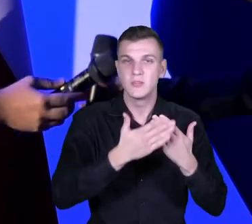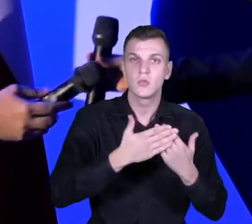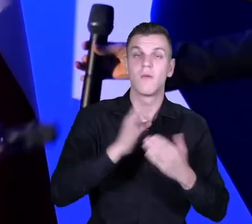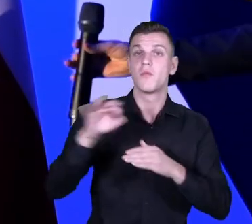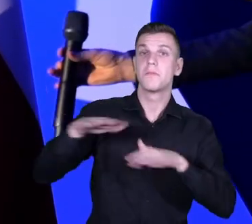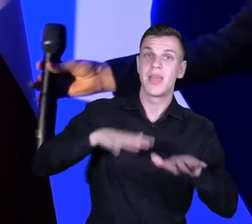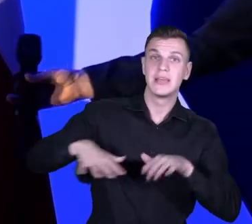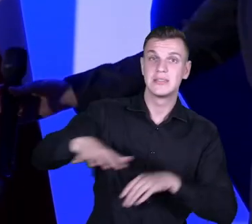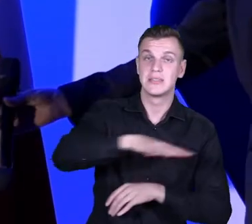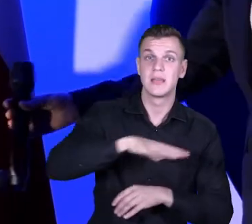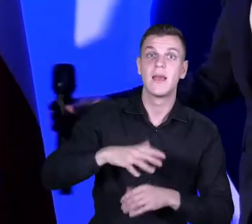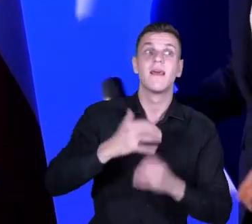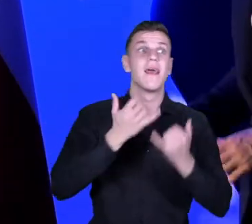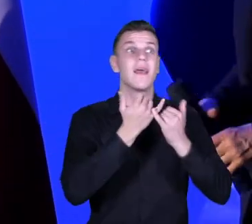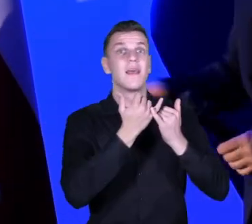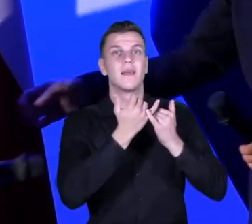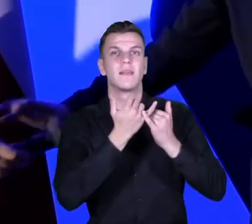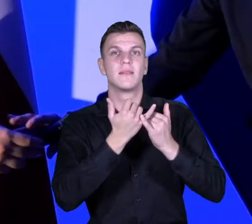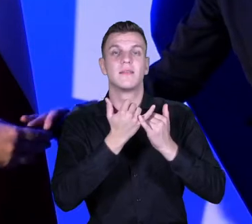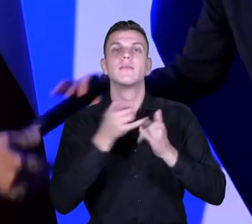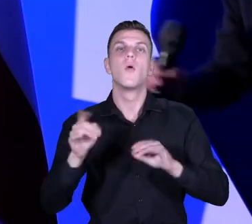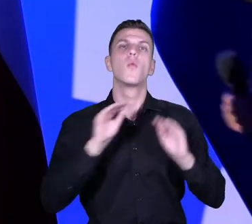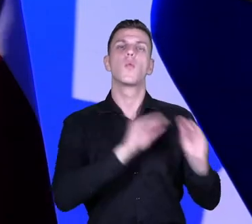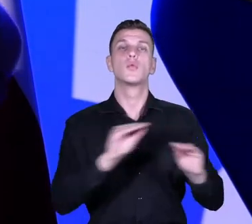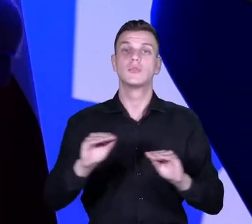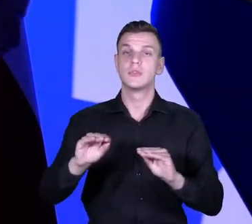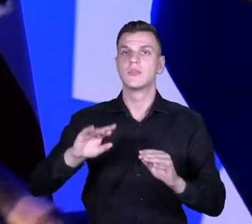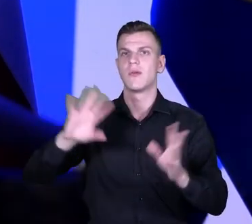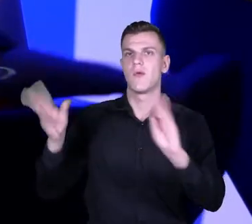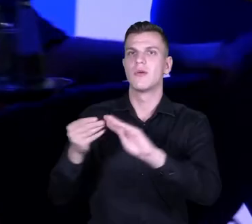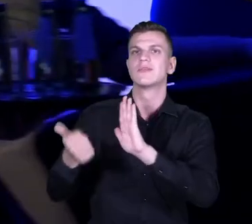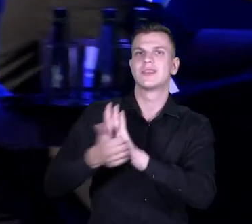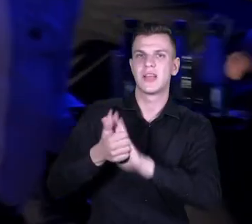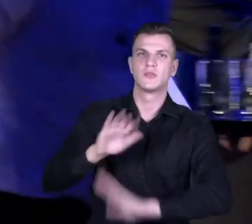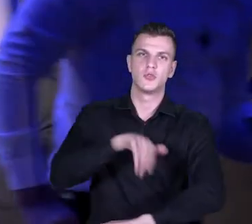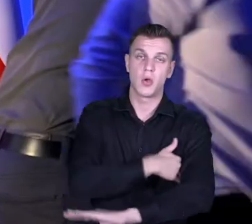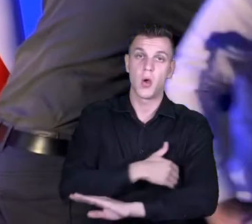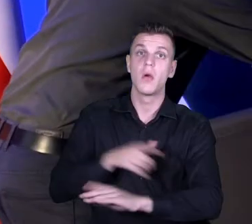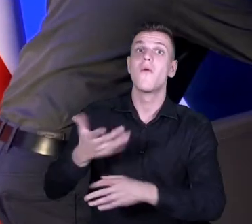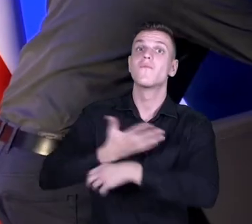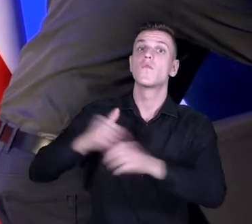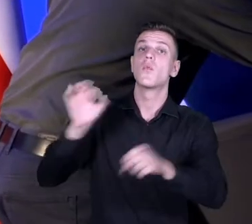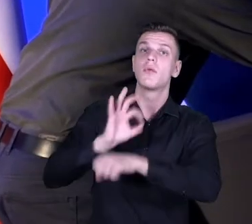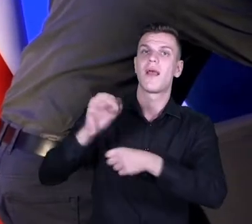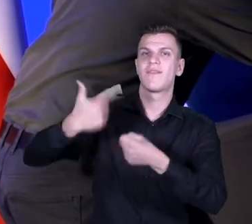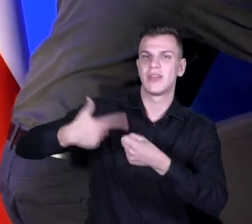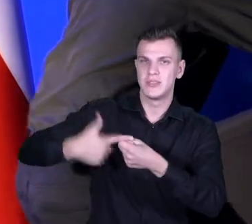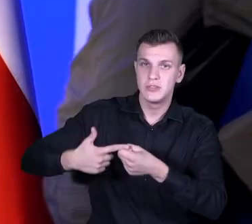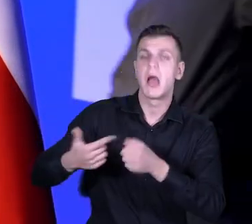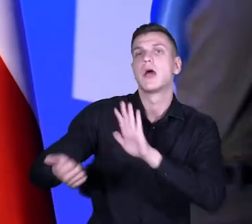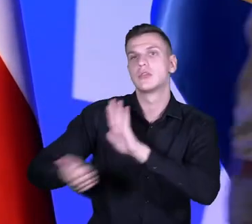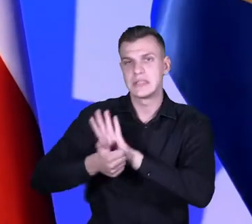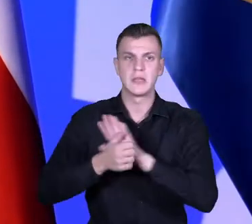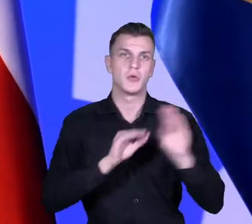już 16 szkół, 16 z 20, czyli całkiem spora część placówek, które z nami pracowały, mimo tego, że